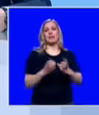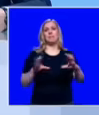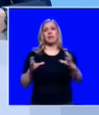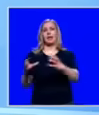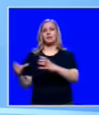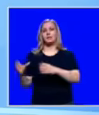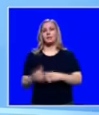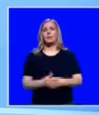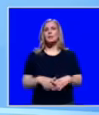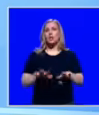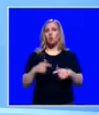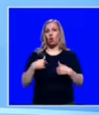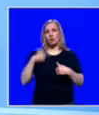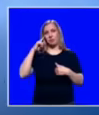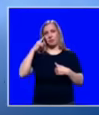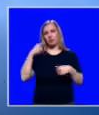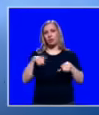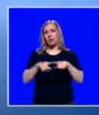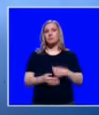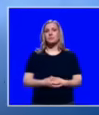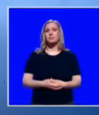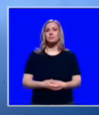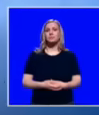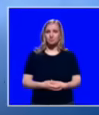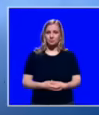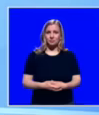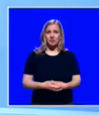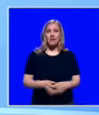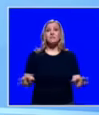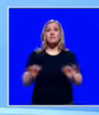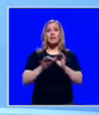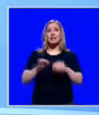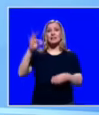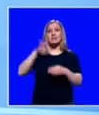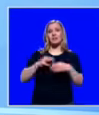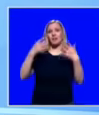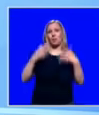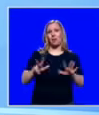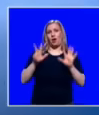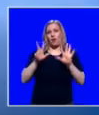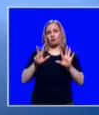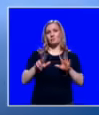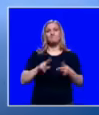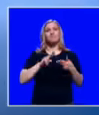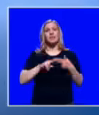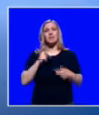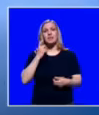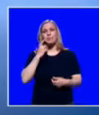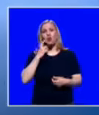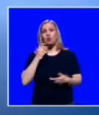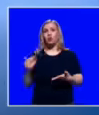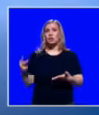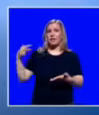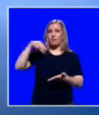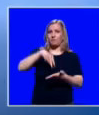с финал. С сходни възгледи като нашите. Финал. Това беше финал. Изтекоха минути. Финала гласувайте с номер 8. Васил Божков, който се